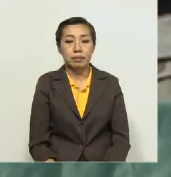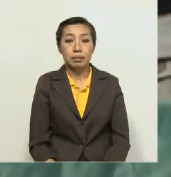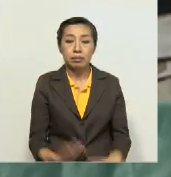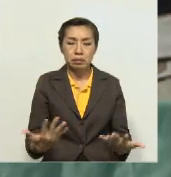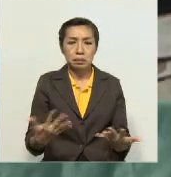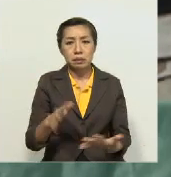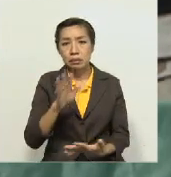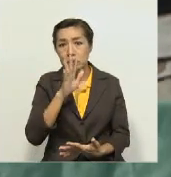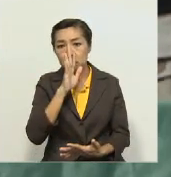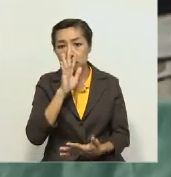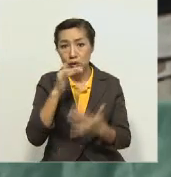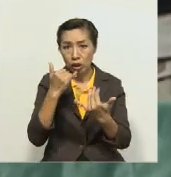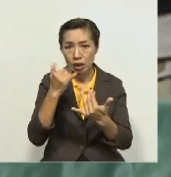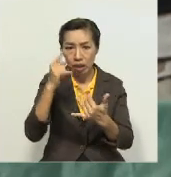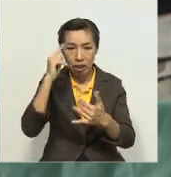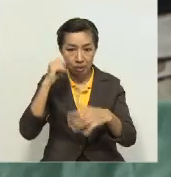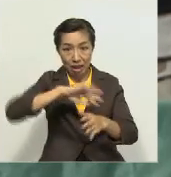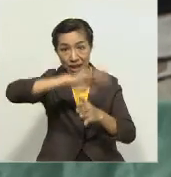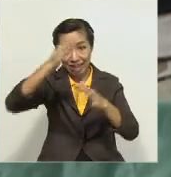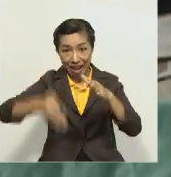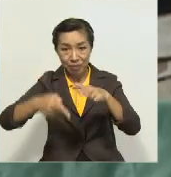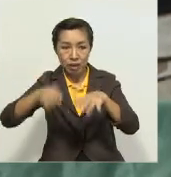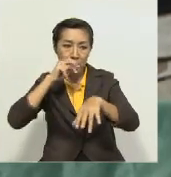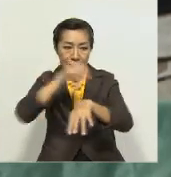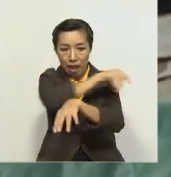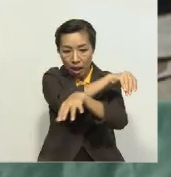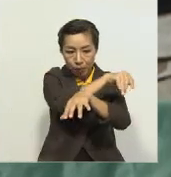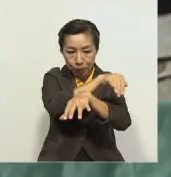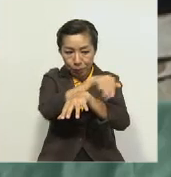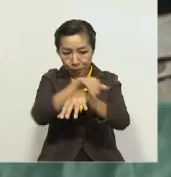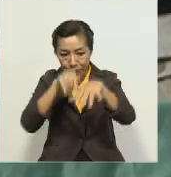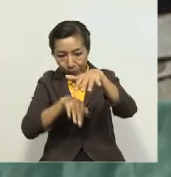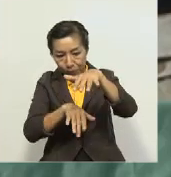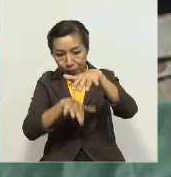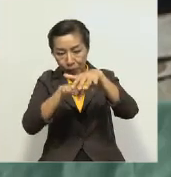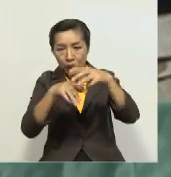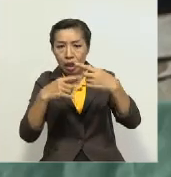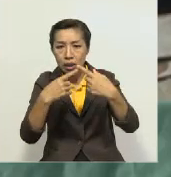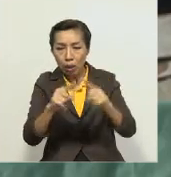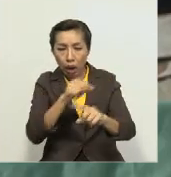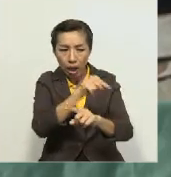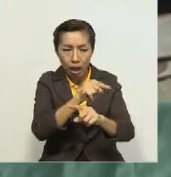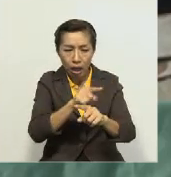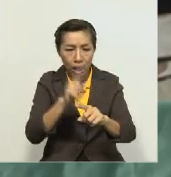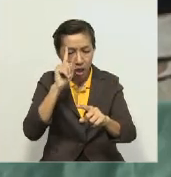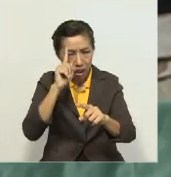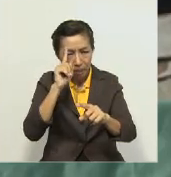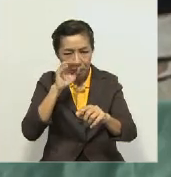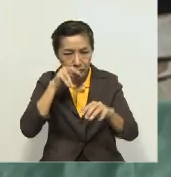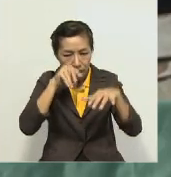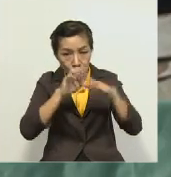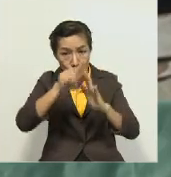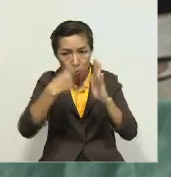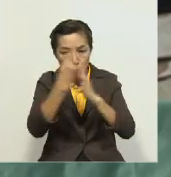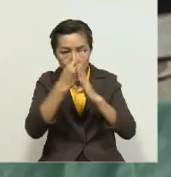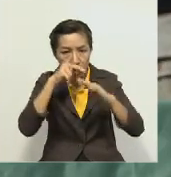ถ้ไม่มีกอนนถแจะมน้ำไหเข้ามาบ้างนะครับอัาน้ำอยู่ในระหวางประมาณ 1 เซ็นตกวาต่